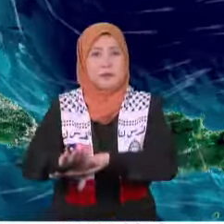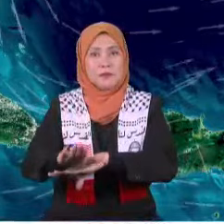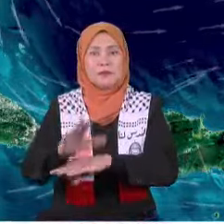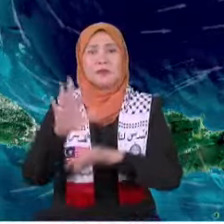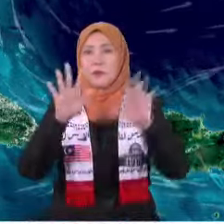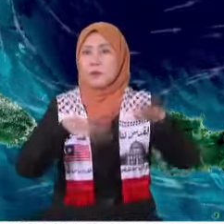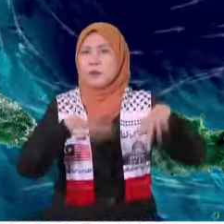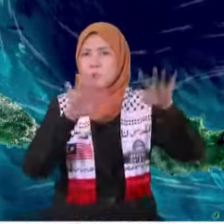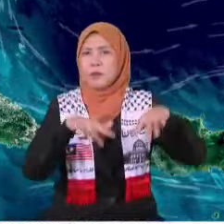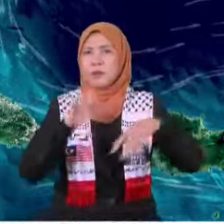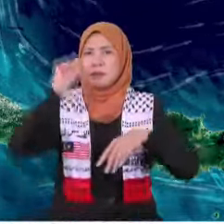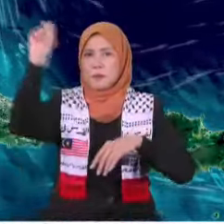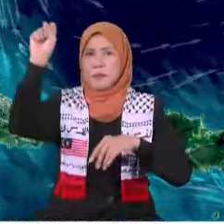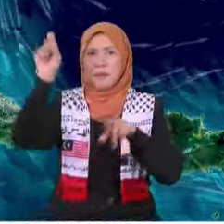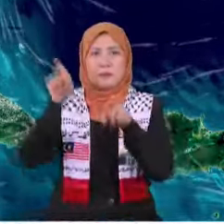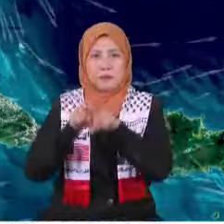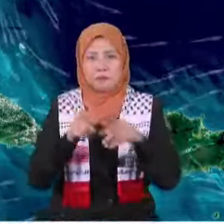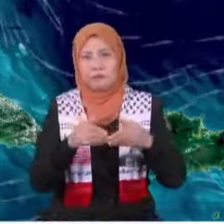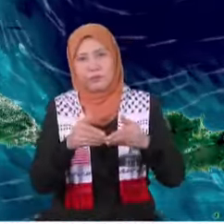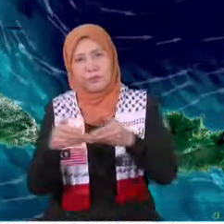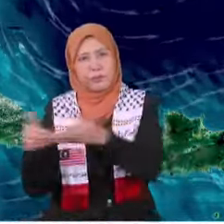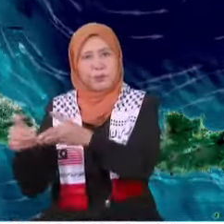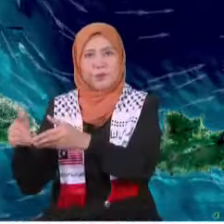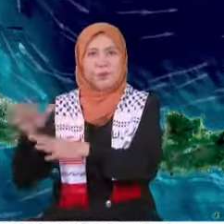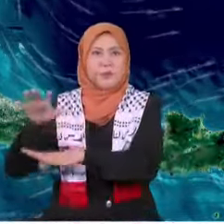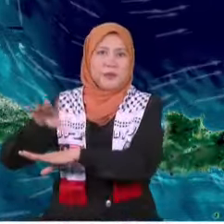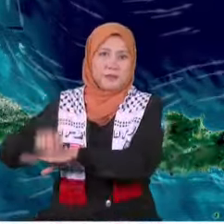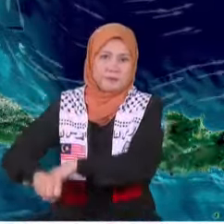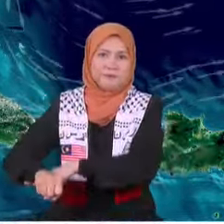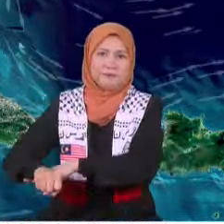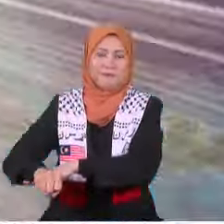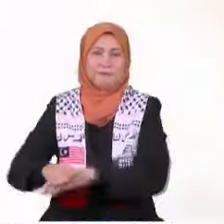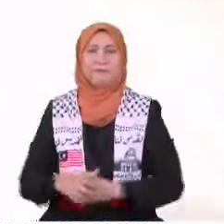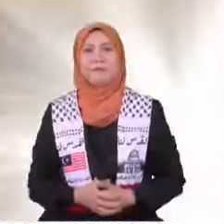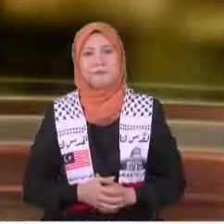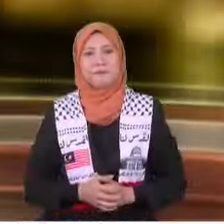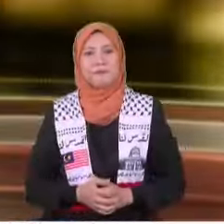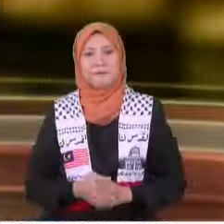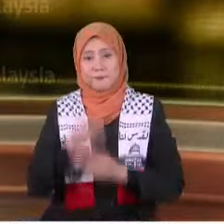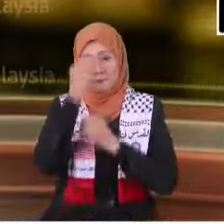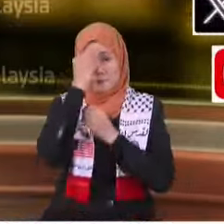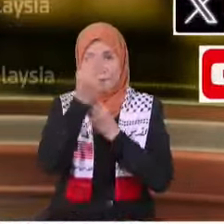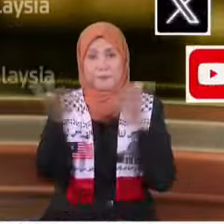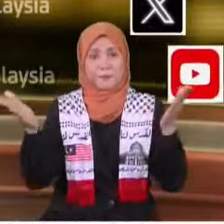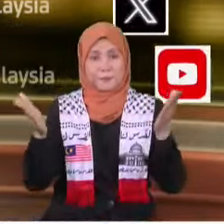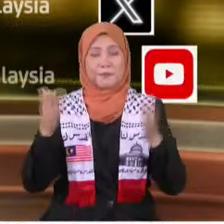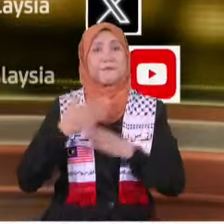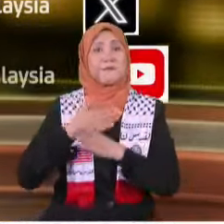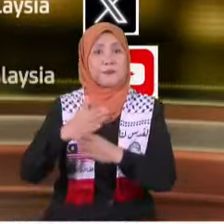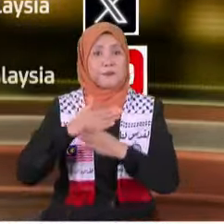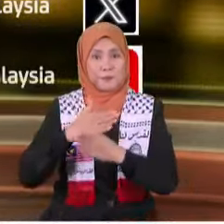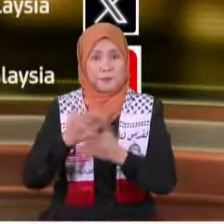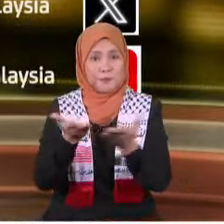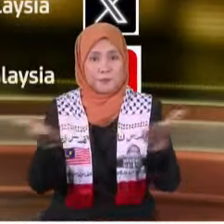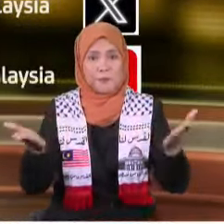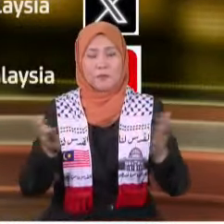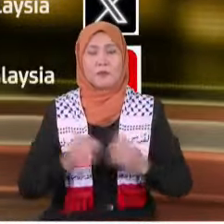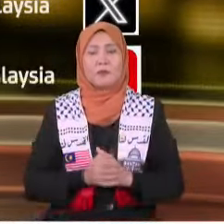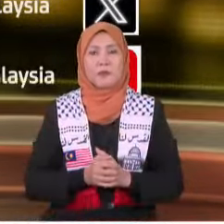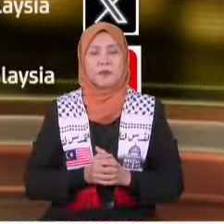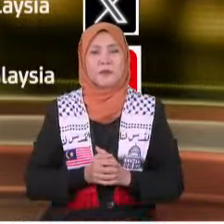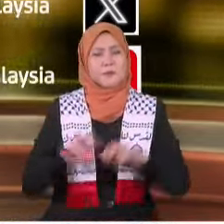dan hujan yang berlaku di negeri Sabah akan berlanjutan sehingga ke awal malam nanti. Baik, untuk makluman anda, suka saya berkongsi dengan anda semua,